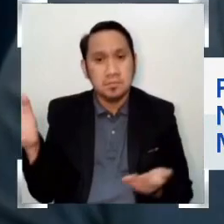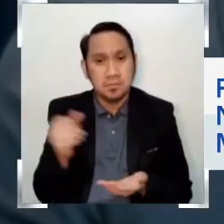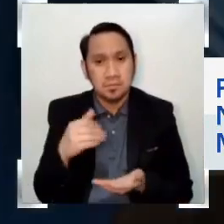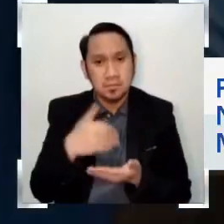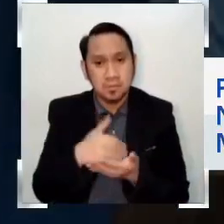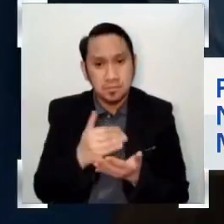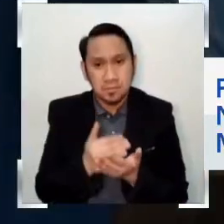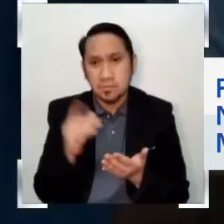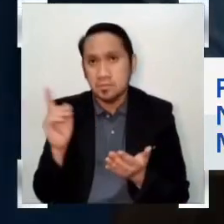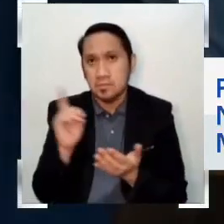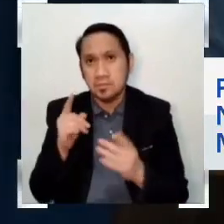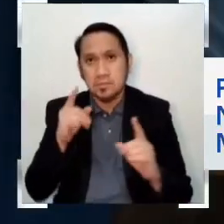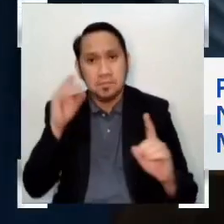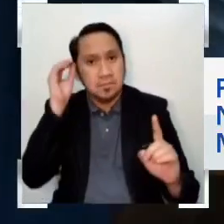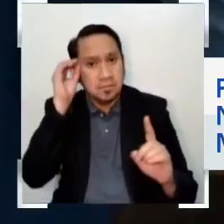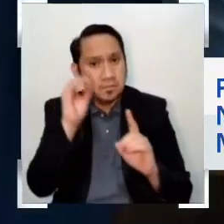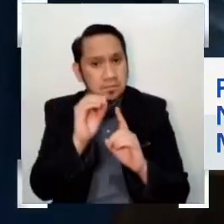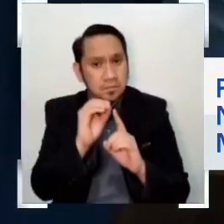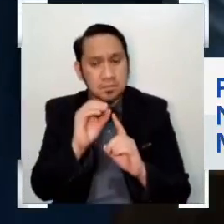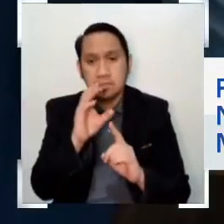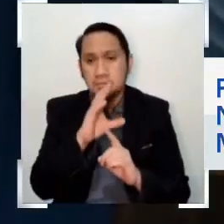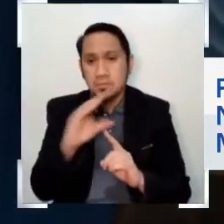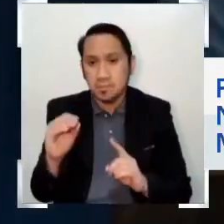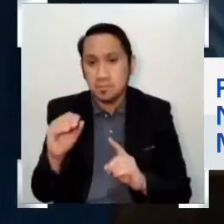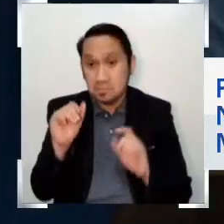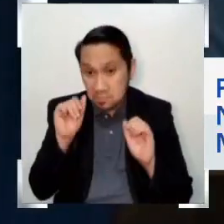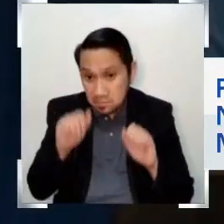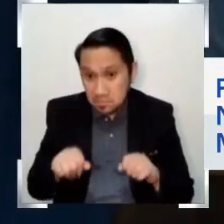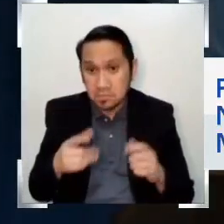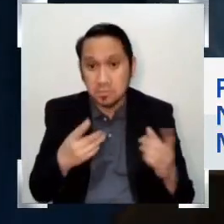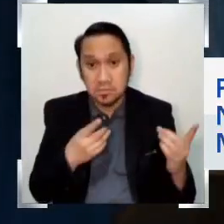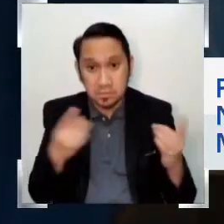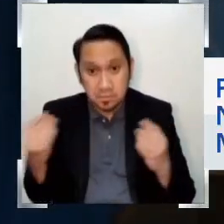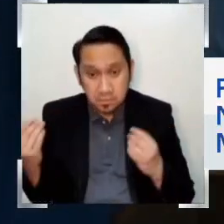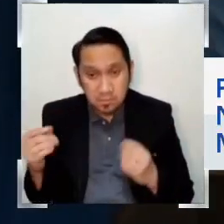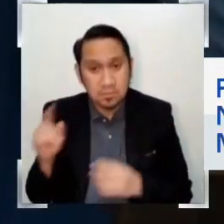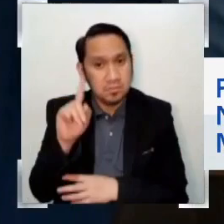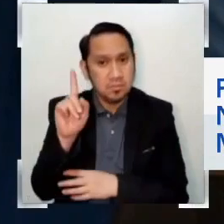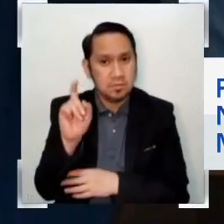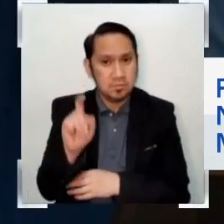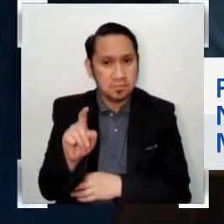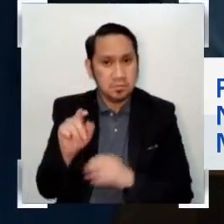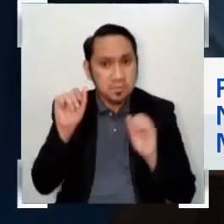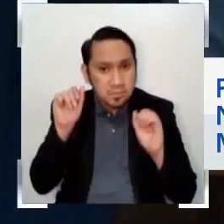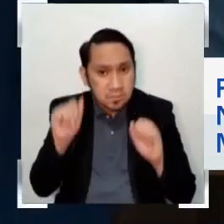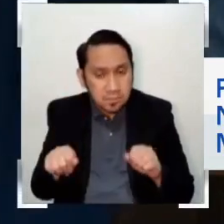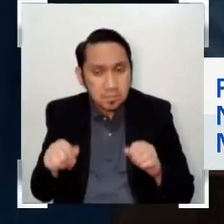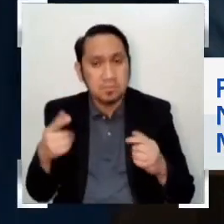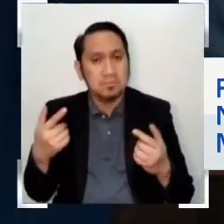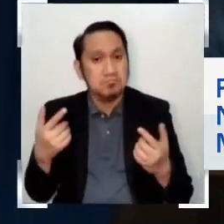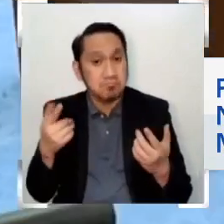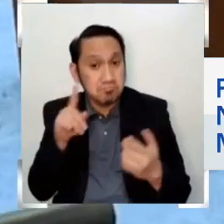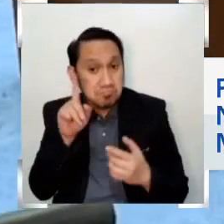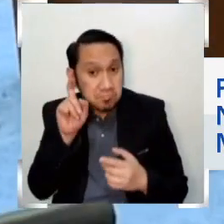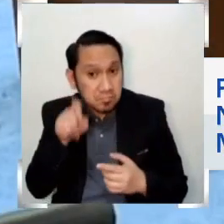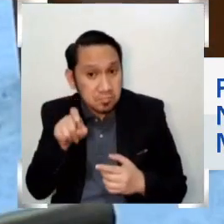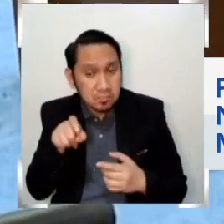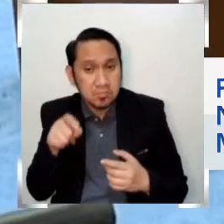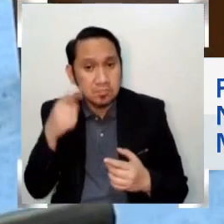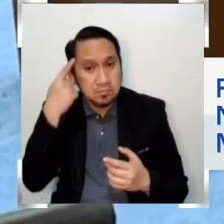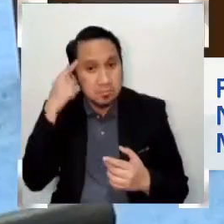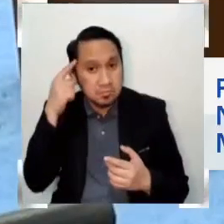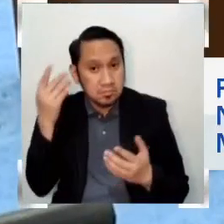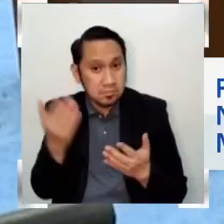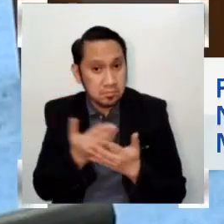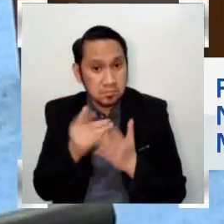objectives? At magagawa ba na, kailangan ba talaga na magpasa tayo ng bagong panukalang, ng bagong batas? Magpupulong